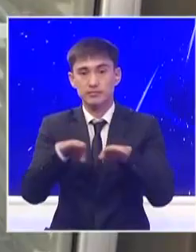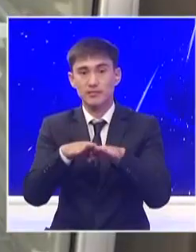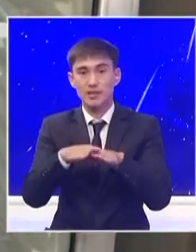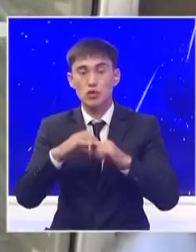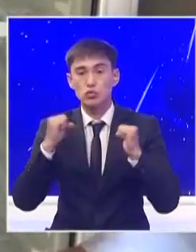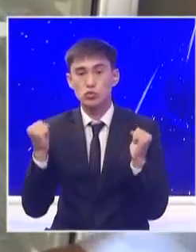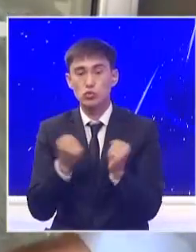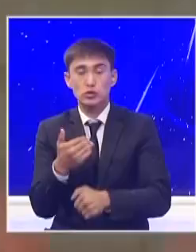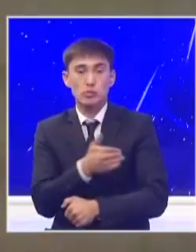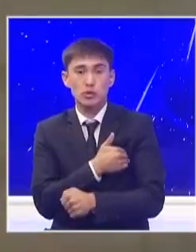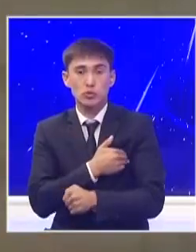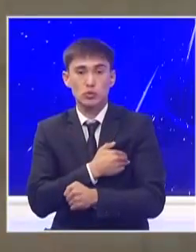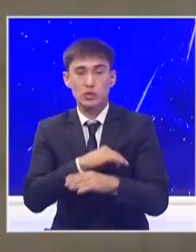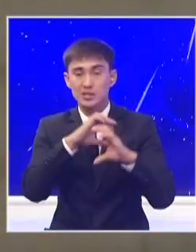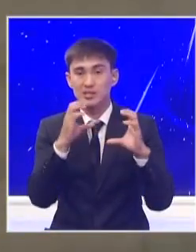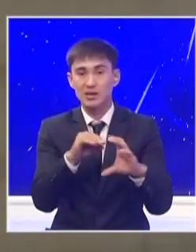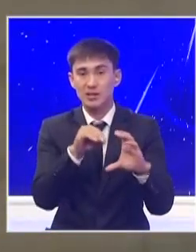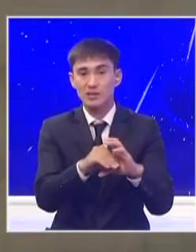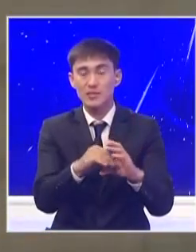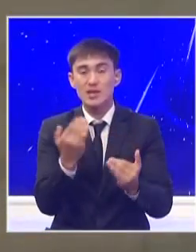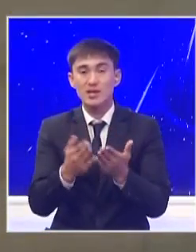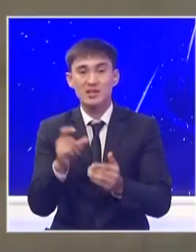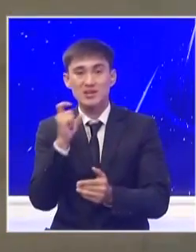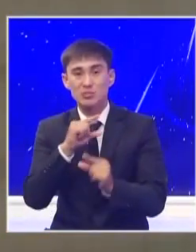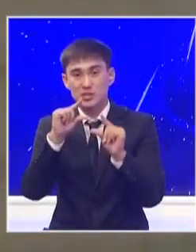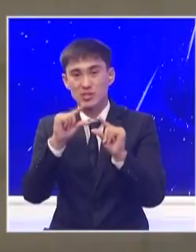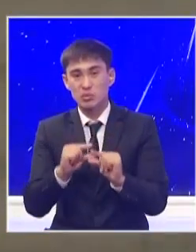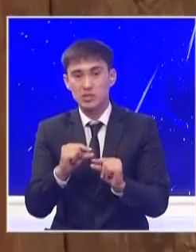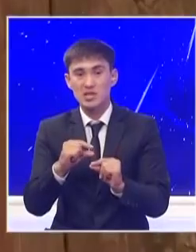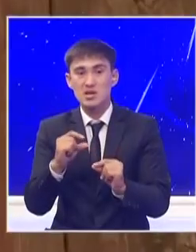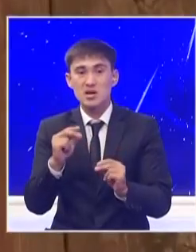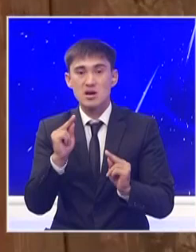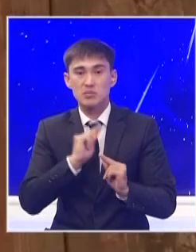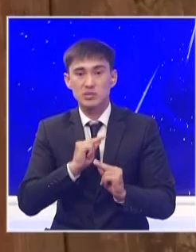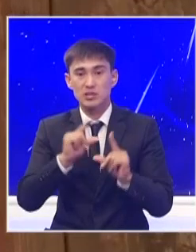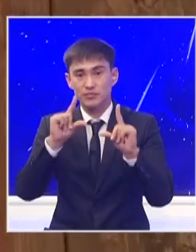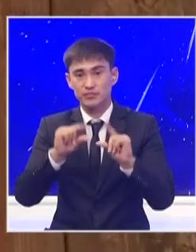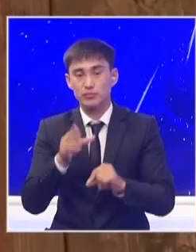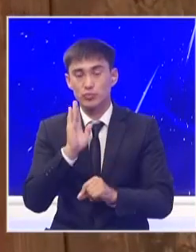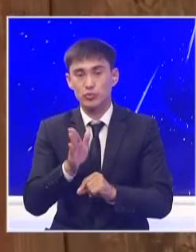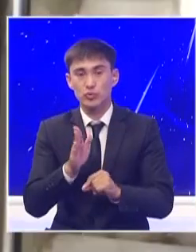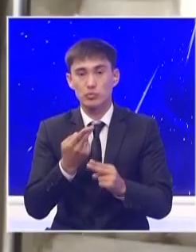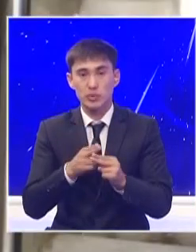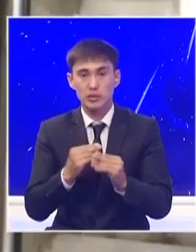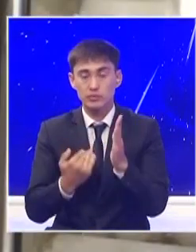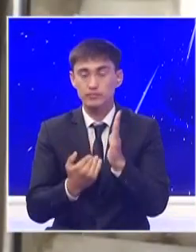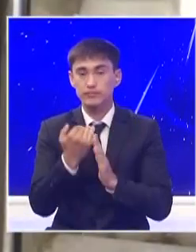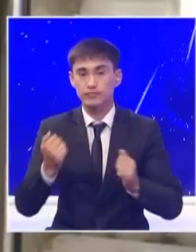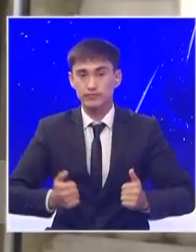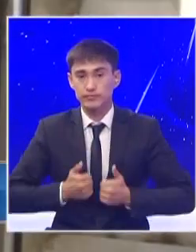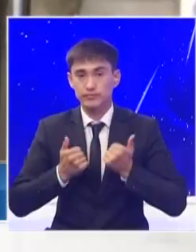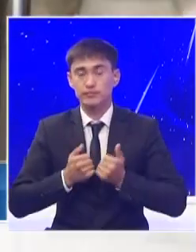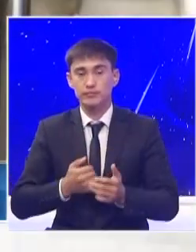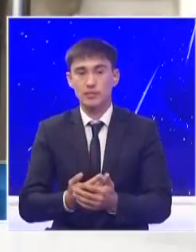жерде сақталады. Егер қымыздың сапасы сәл төмендесе, қымызқана жұмысы шатқаяқтады деген сөз. Мен үлкен шешем